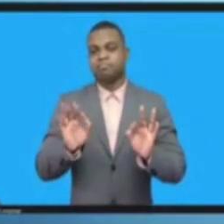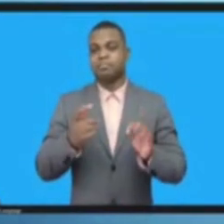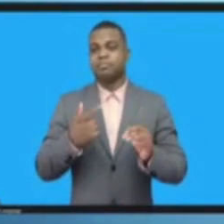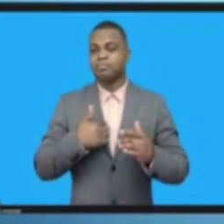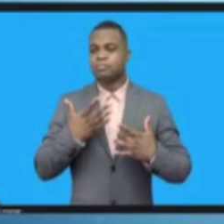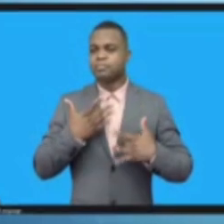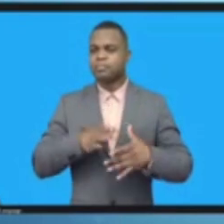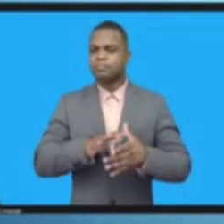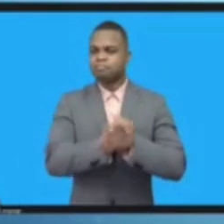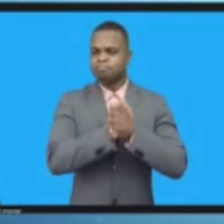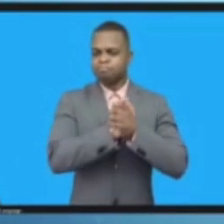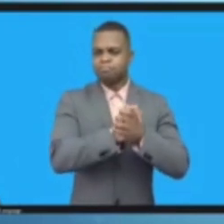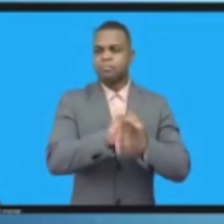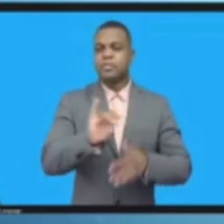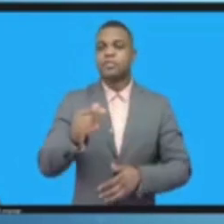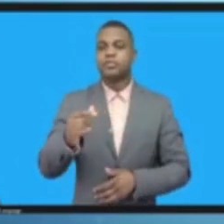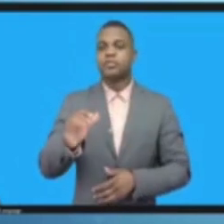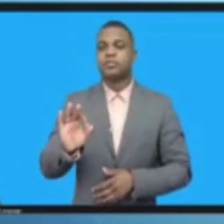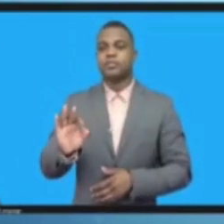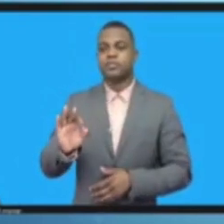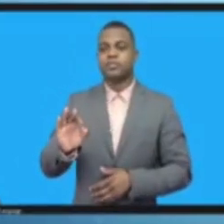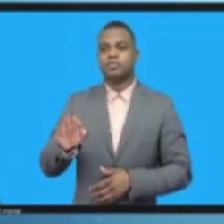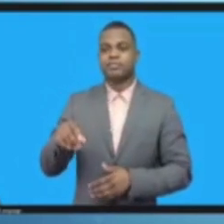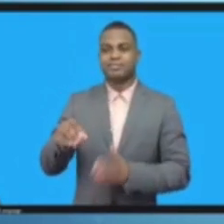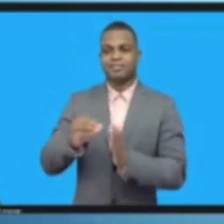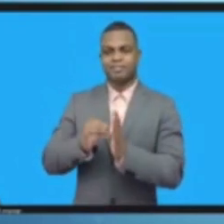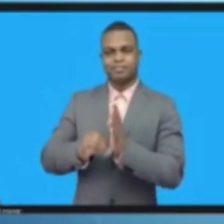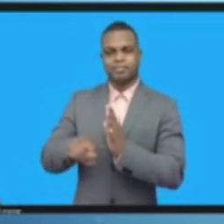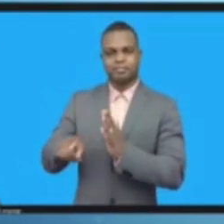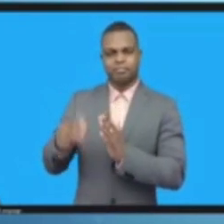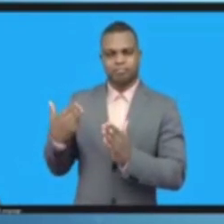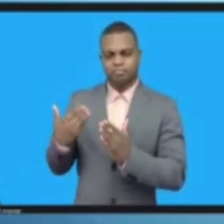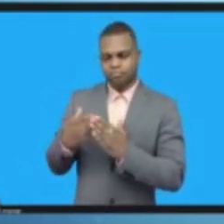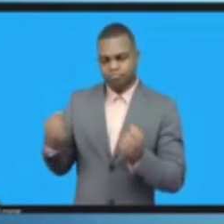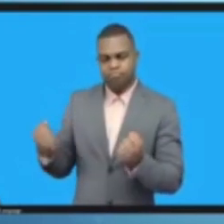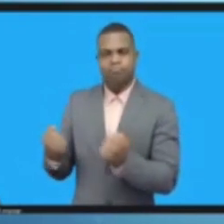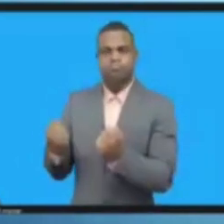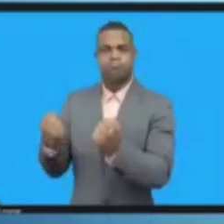pour l'organisation de ce forum de cette année.